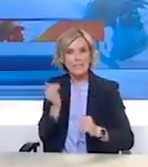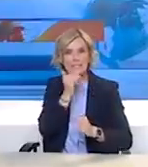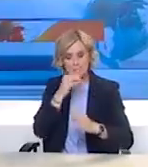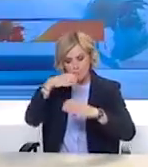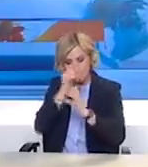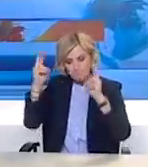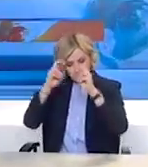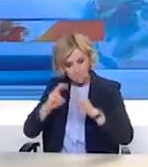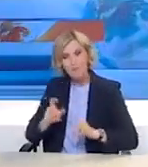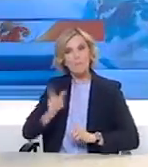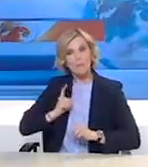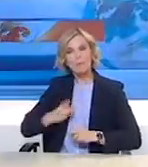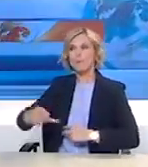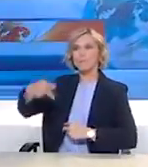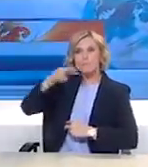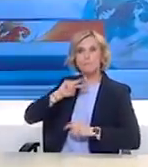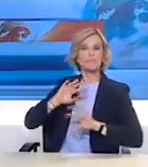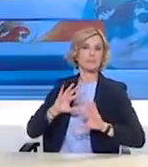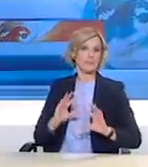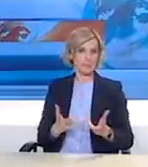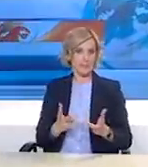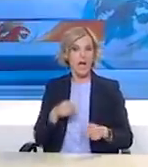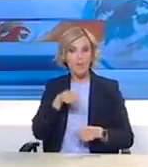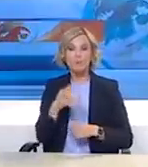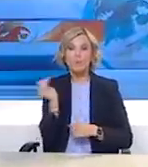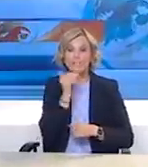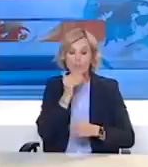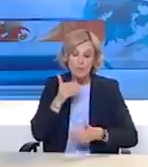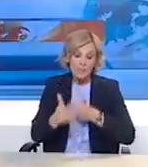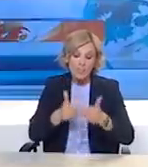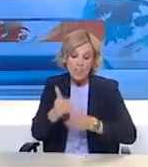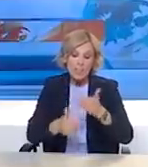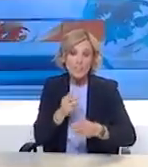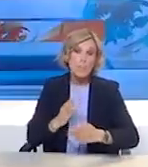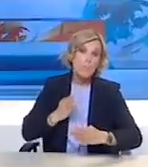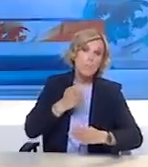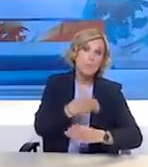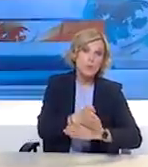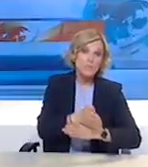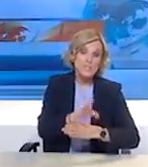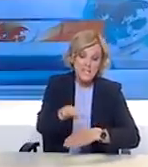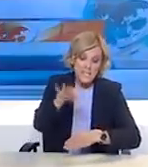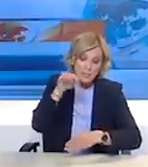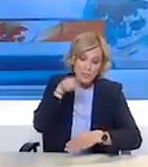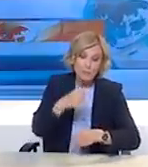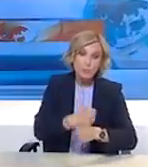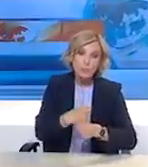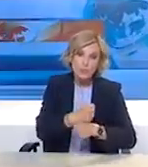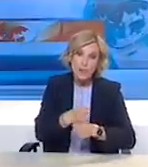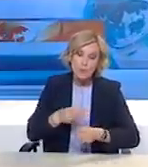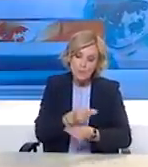σε άλλα 3 νοσοκομεία της χώρας. Αυτό γίνεται για να επιταχύνουμε και να υπάρχει πρόσβαση σε αυτό το φάρμακο και στους ασθενείς και στην